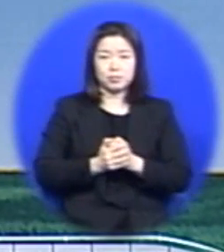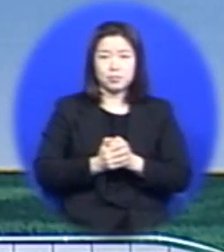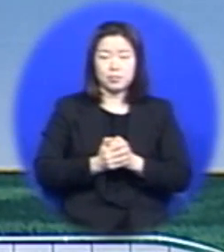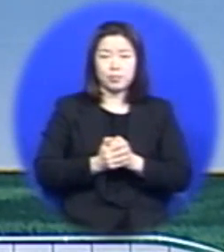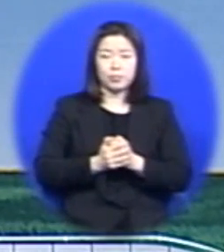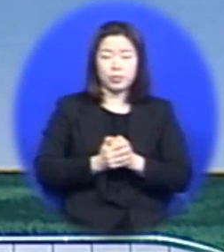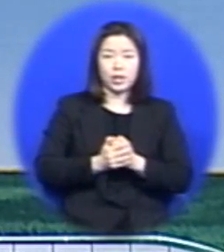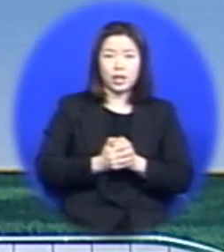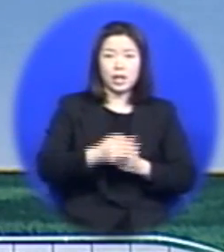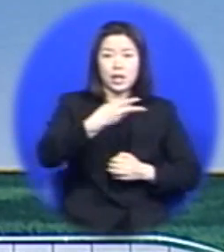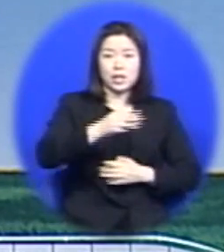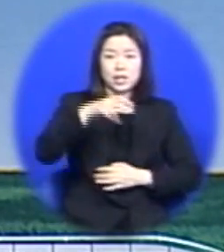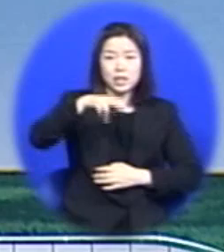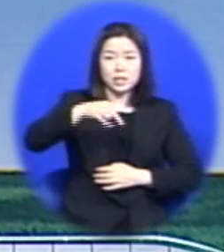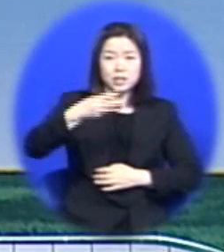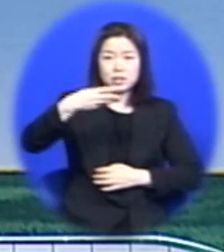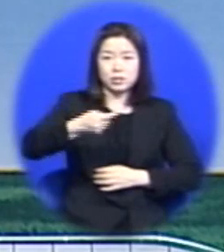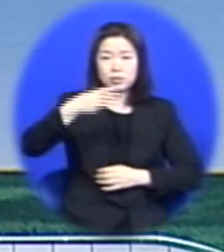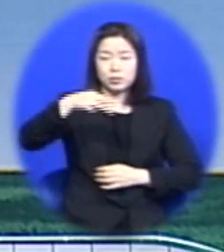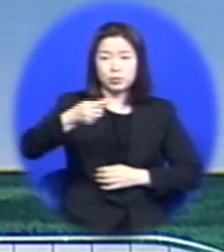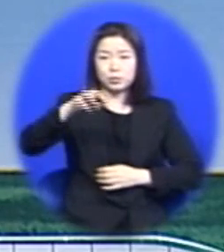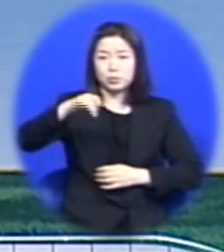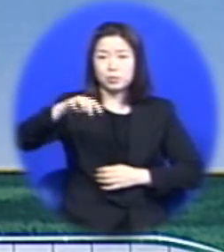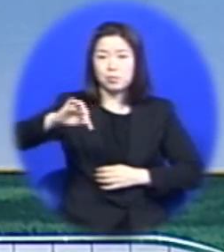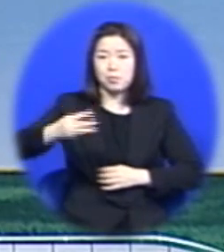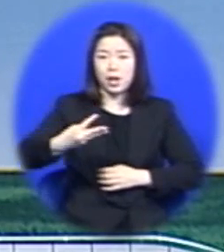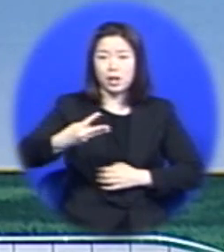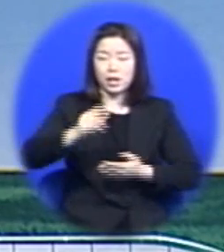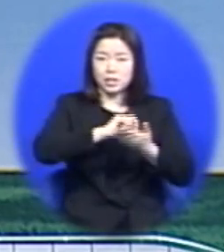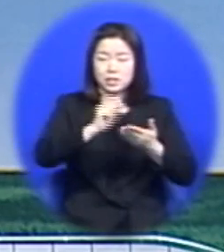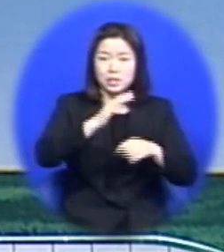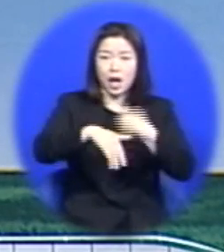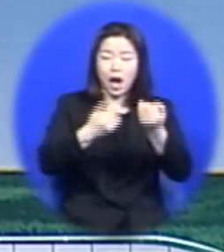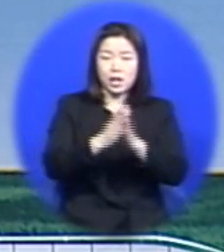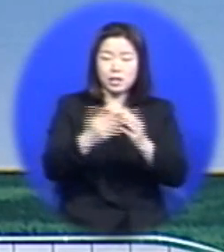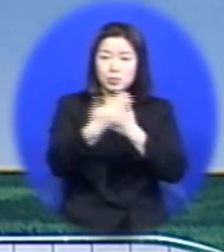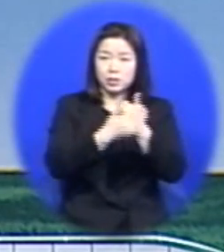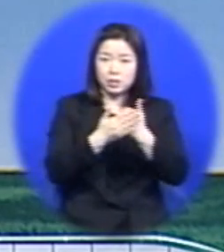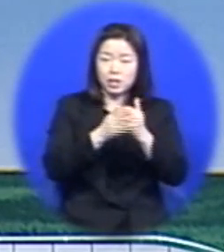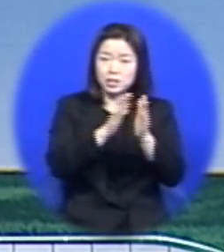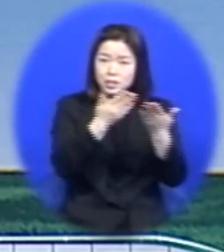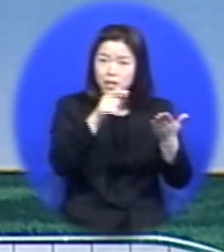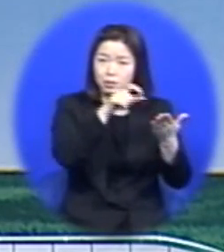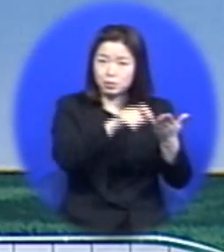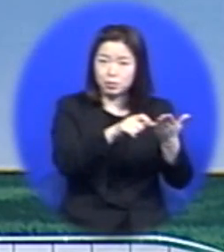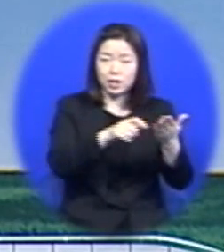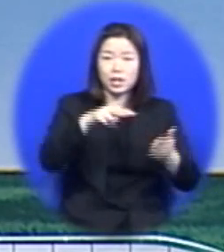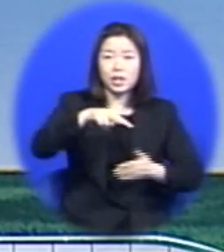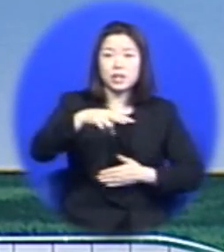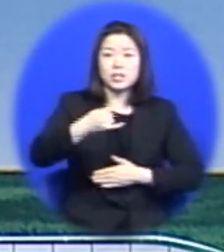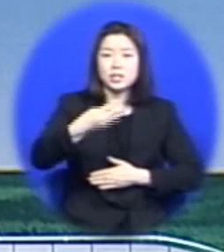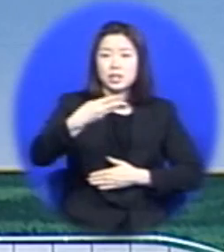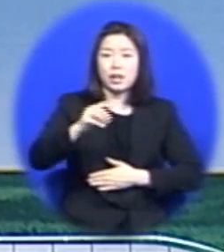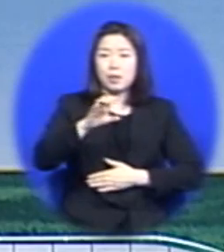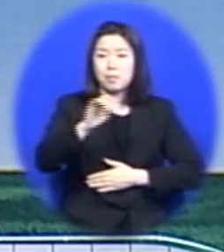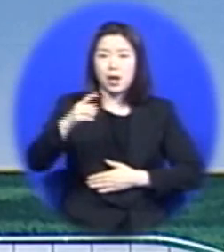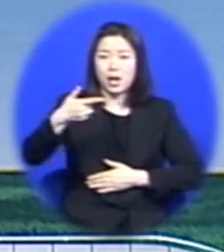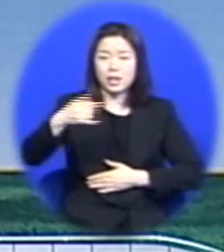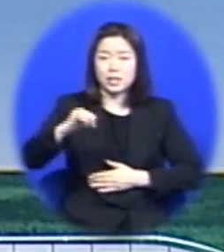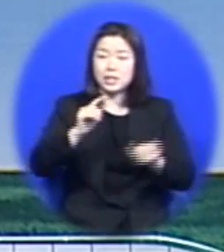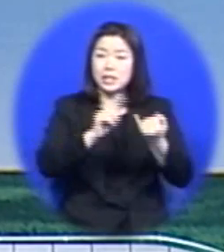리 스트로베리 쓴 하나님의 은혜라는 책에 보면 스테판이라는 여인에 대한 이야기가 나옵니다.